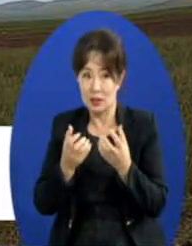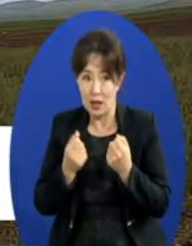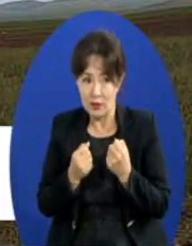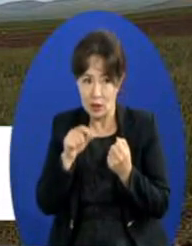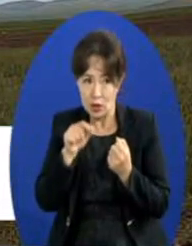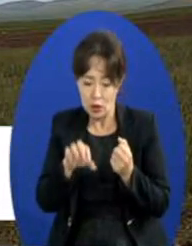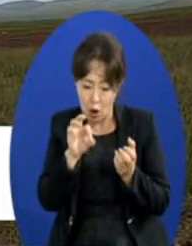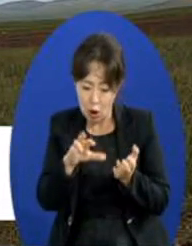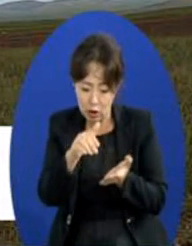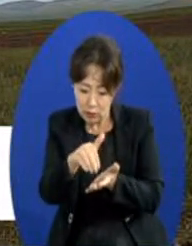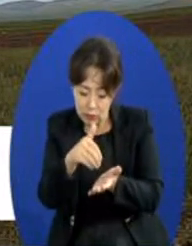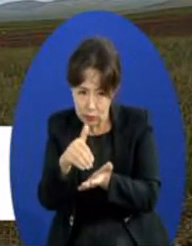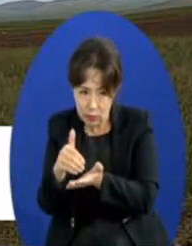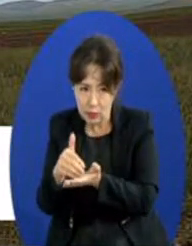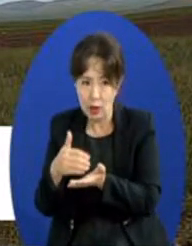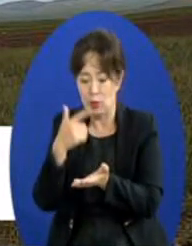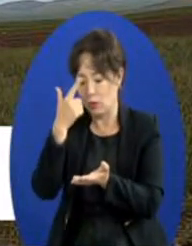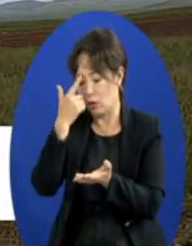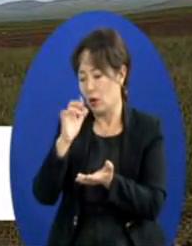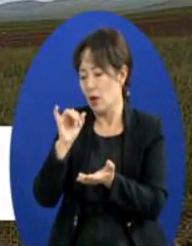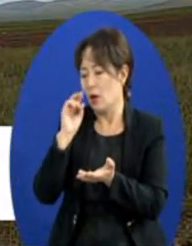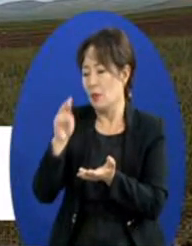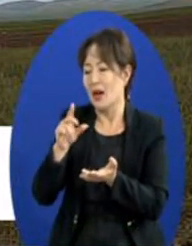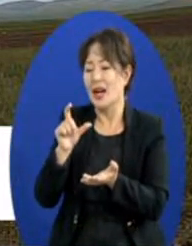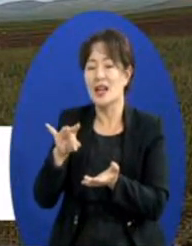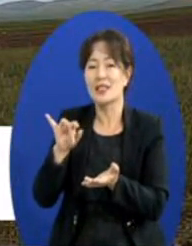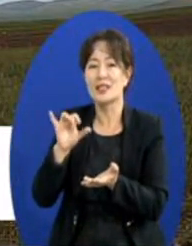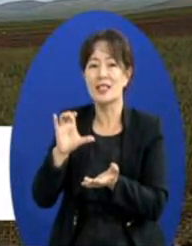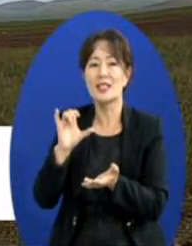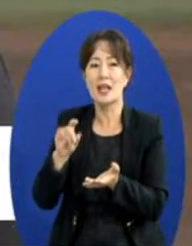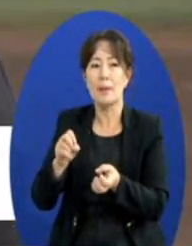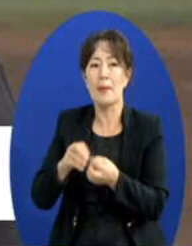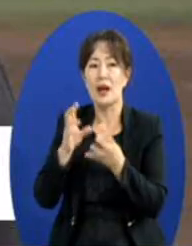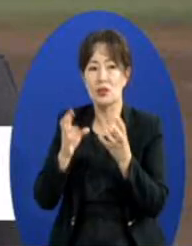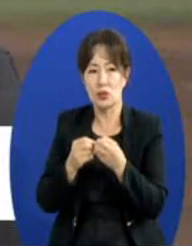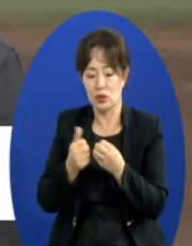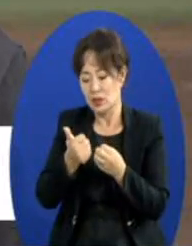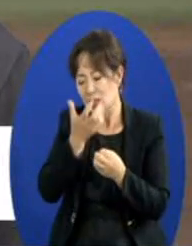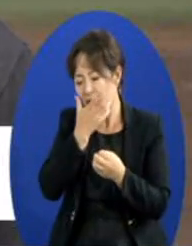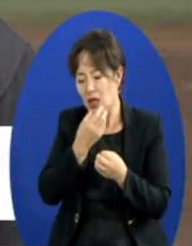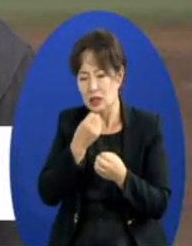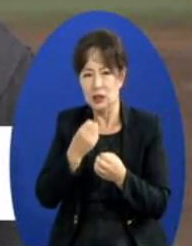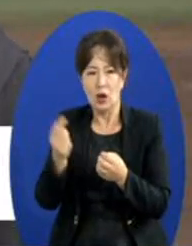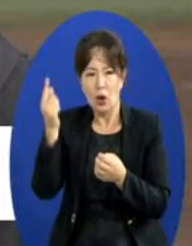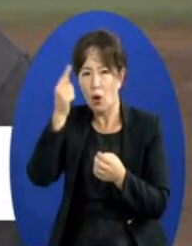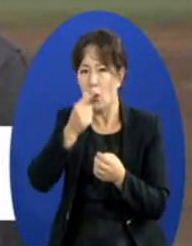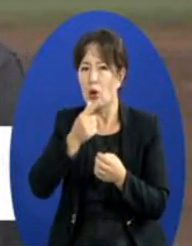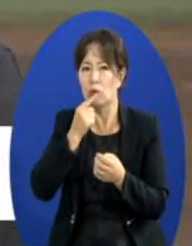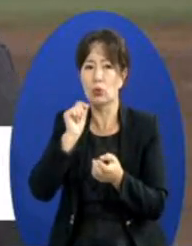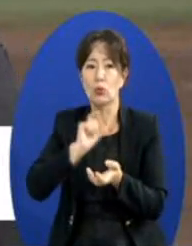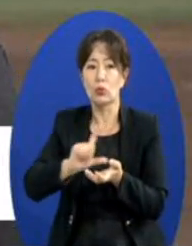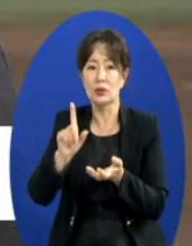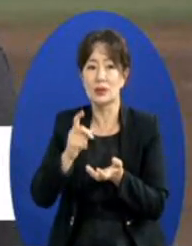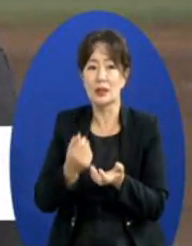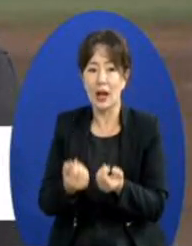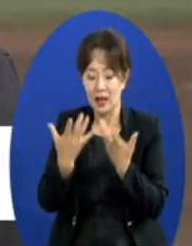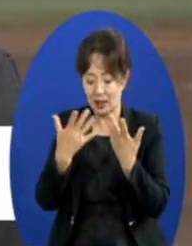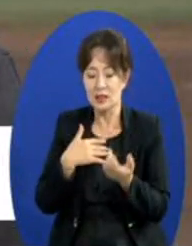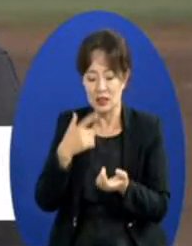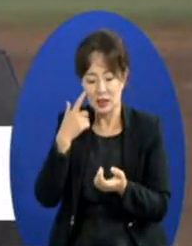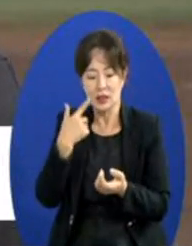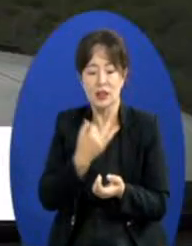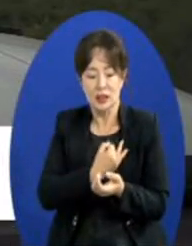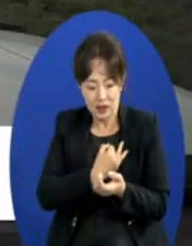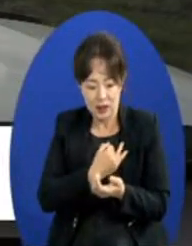бас олдж байгаа юмнаас ч гэсэн Монгол банкны Эрдэнэсийн санг баяжуулахар тийм сайхан сайхан хосгүй зүйлсөд гарч ирнэ байх гэж одоо тэрэнд бол